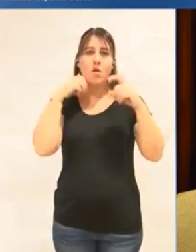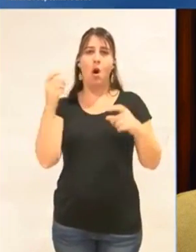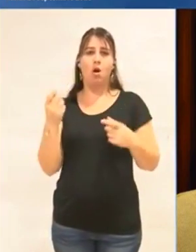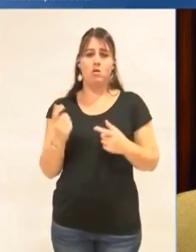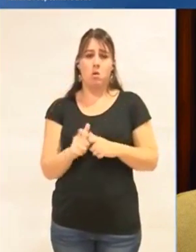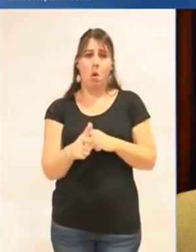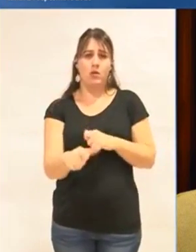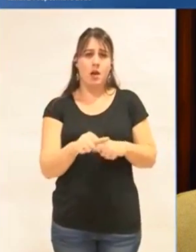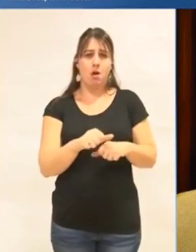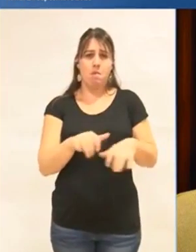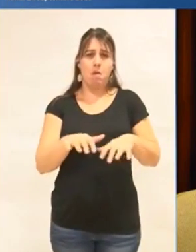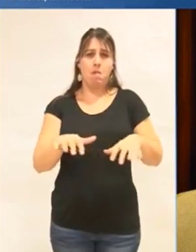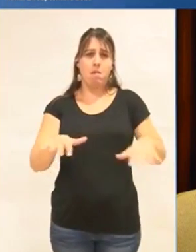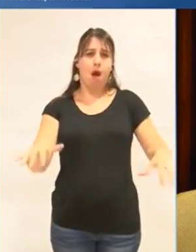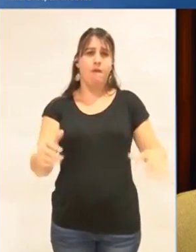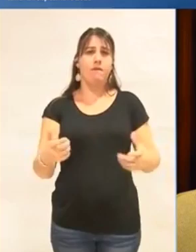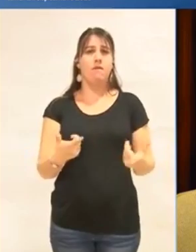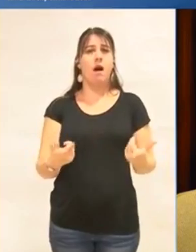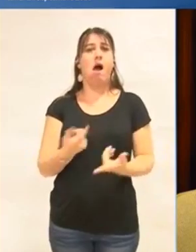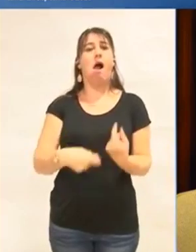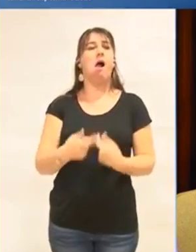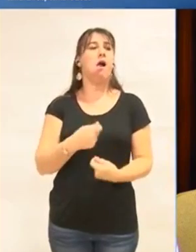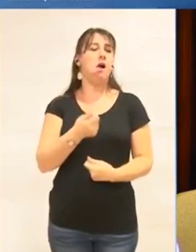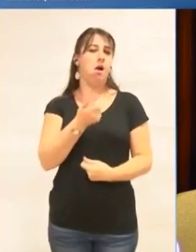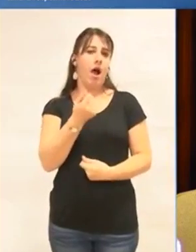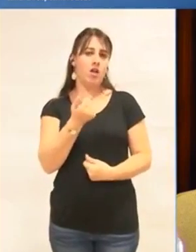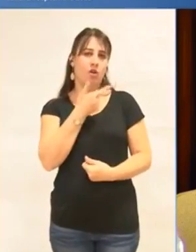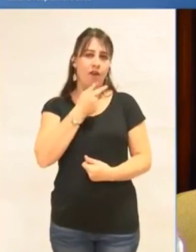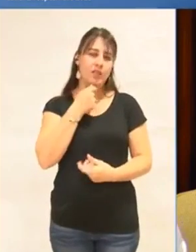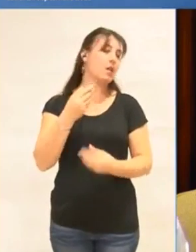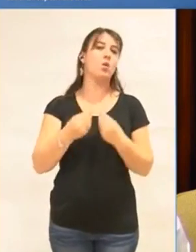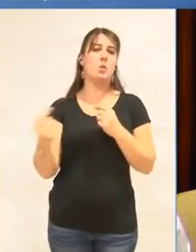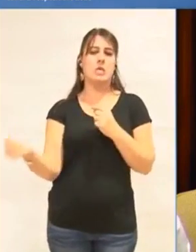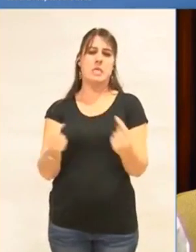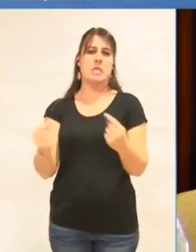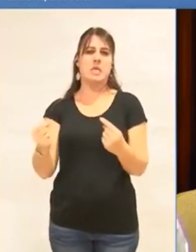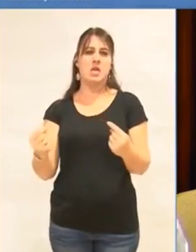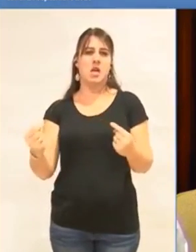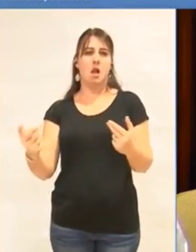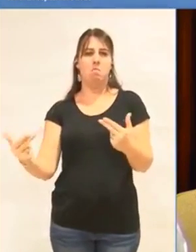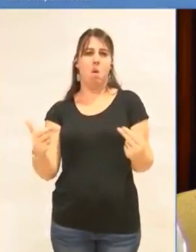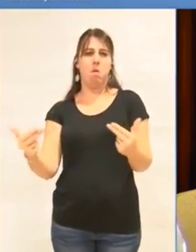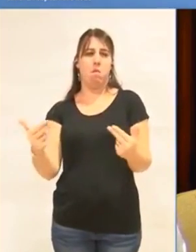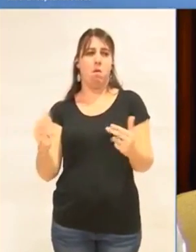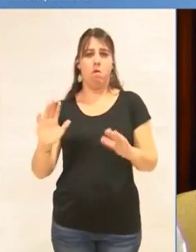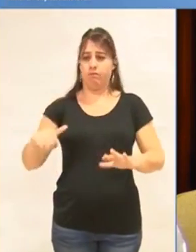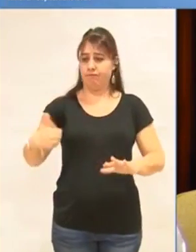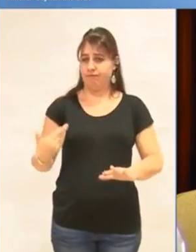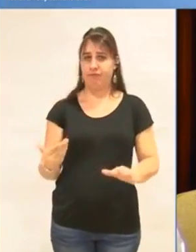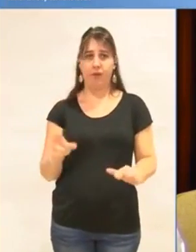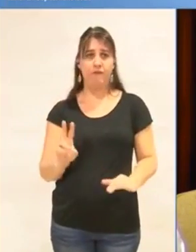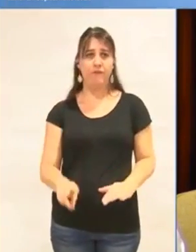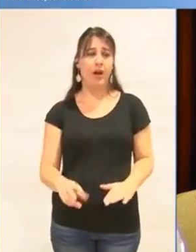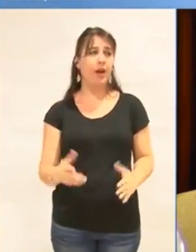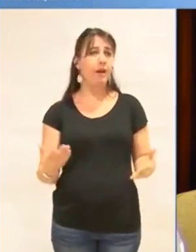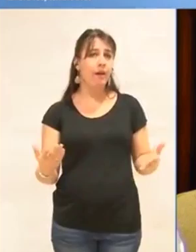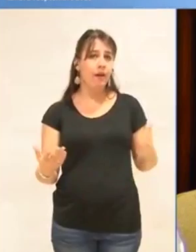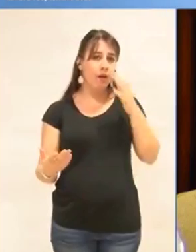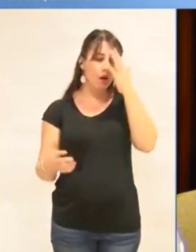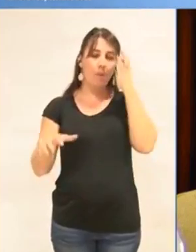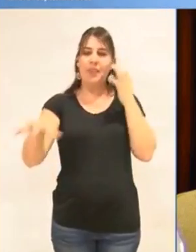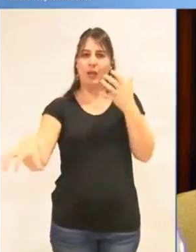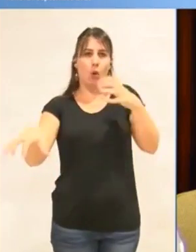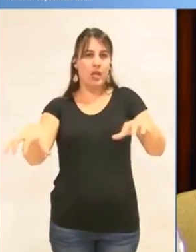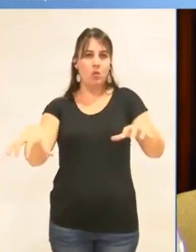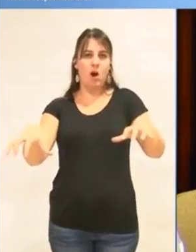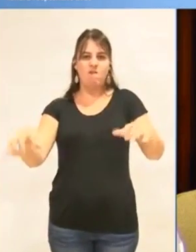entraînent par l'argent facile, par les luttes de territoire, qui malheureusement aujourd'hui ne concernent plus